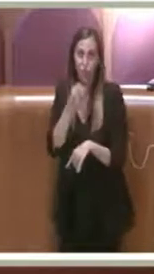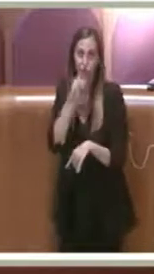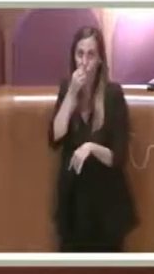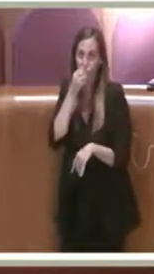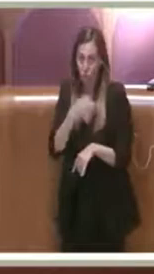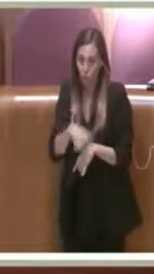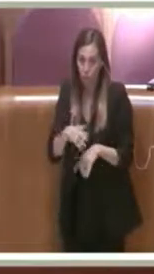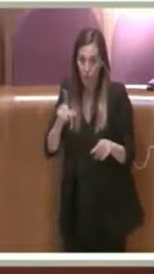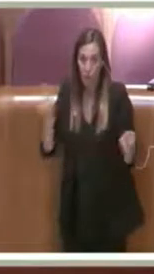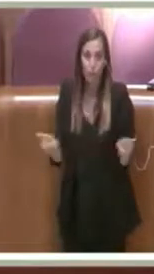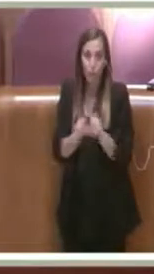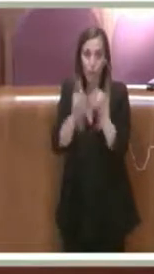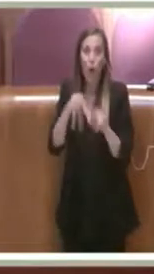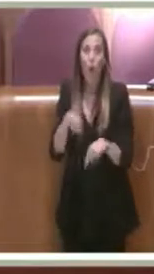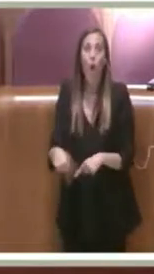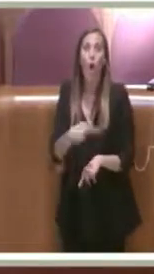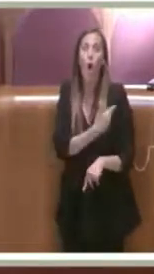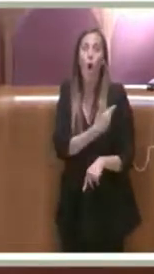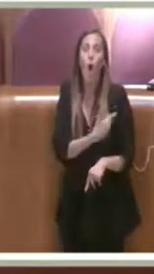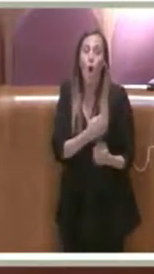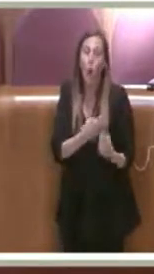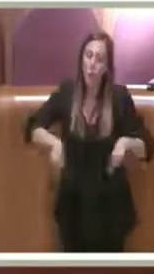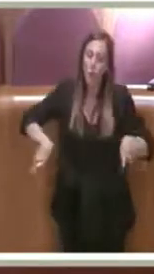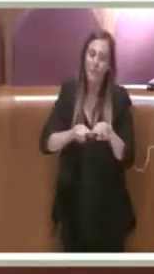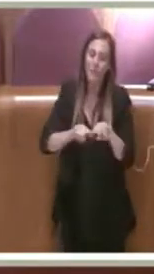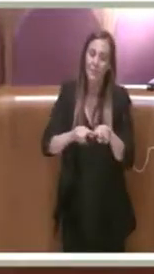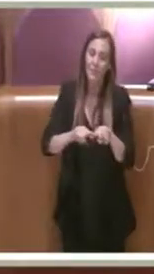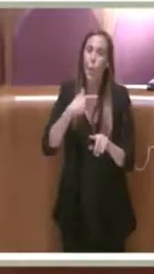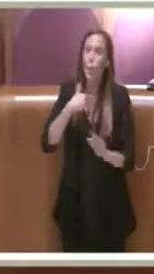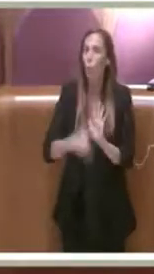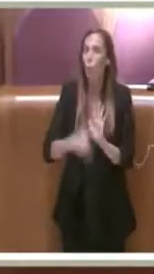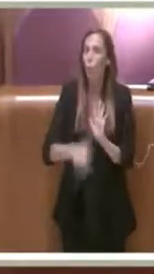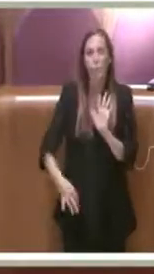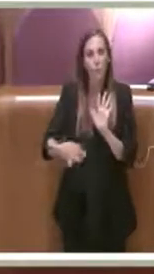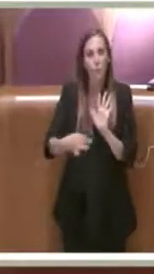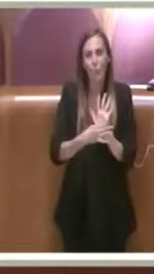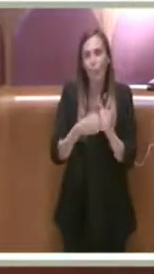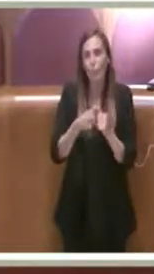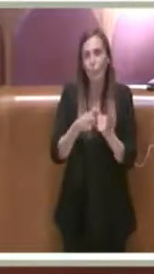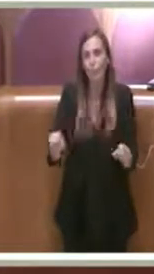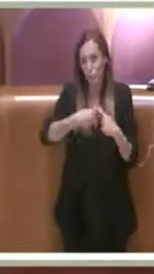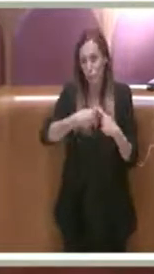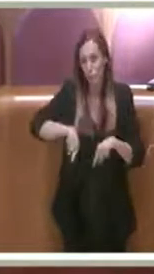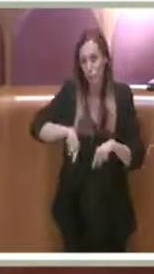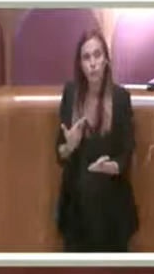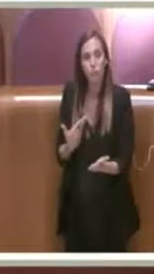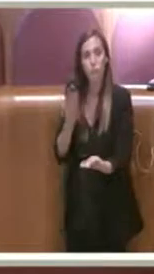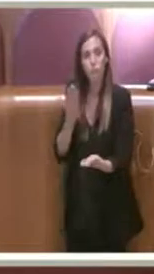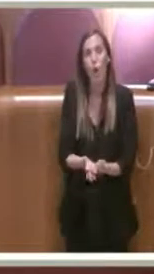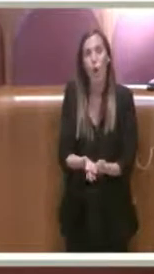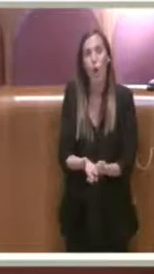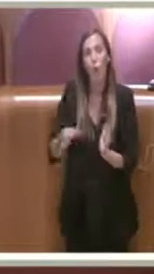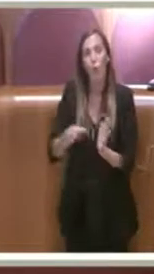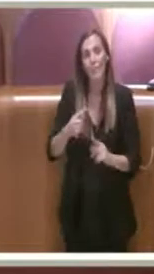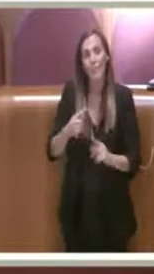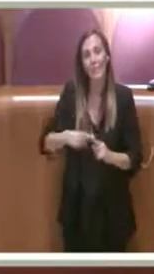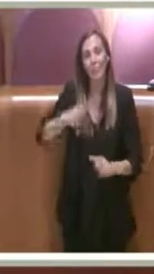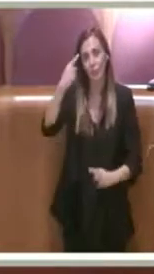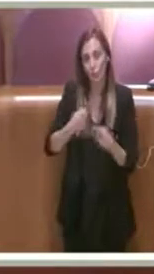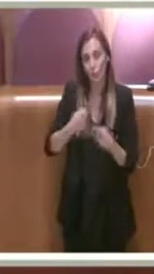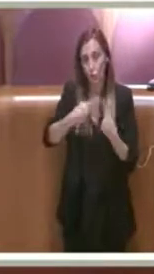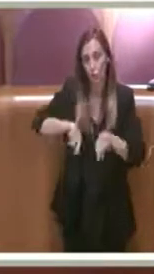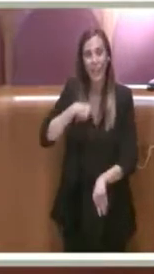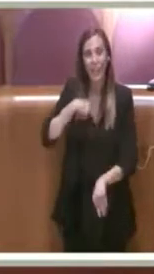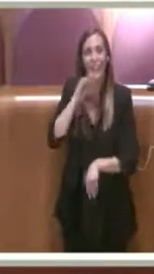nel Consiglio. Aggiungo solo un ultimissimo punto che però è veramente fondamentale. Presenteremo anche un ordine del giorno in cui